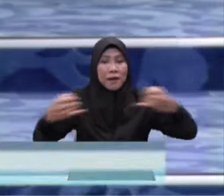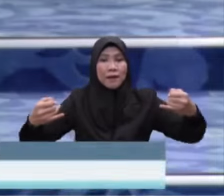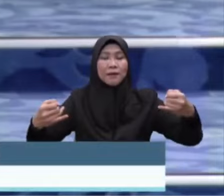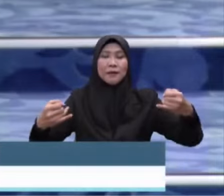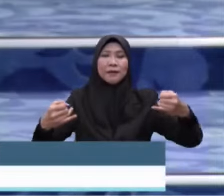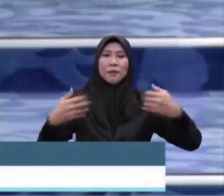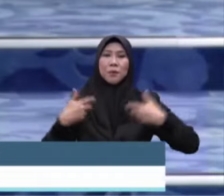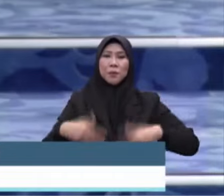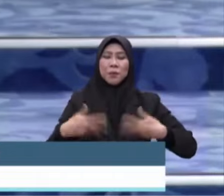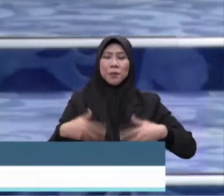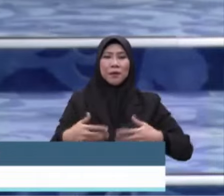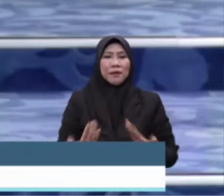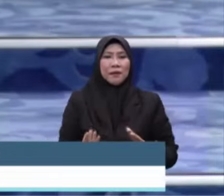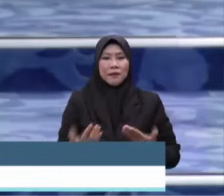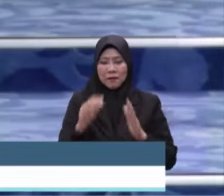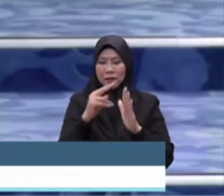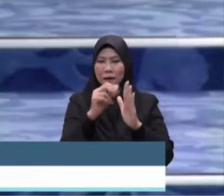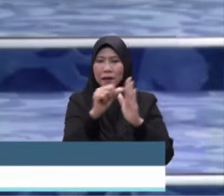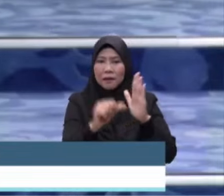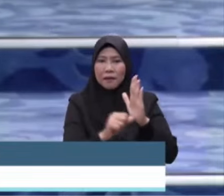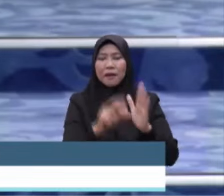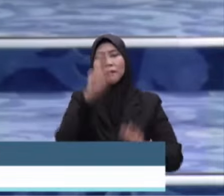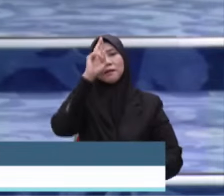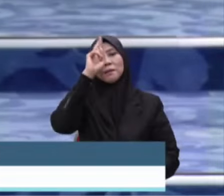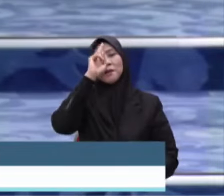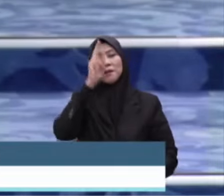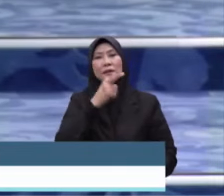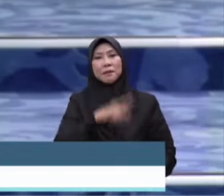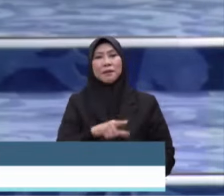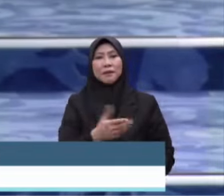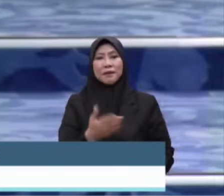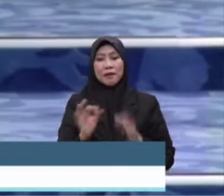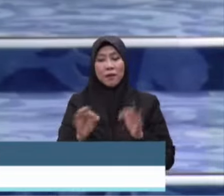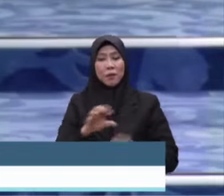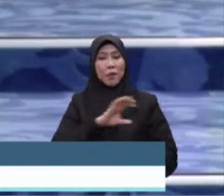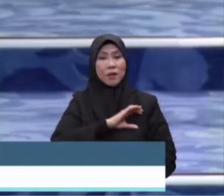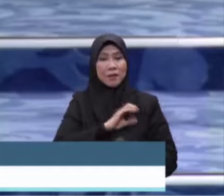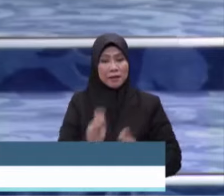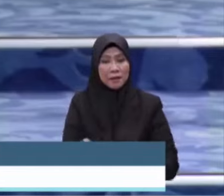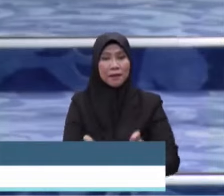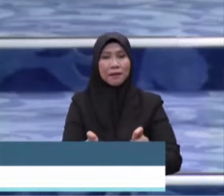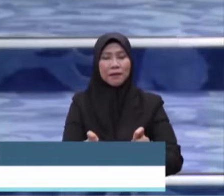atau yang kita gunakan masih sama kalau polisi